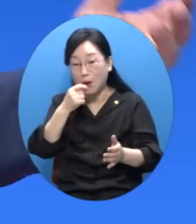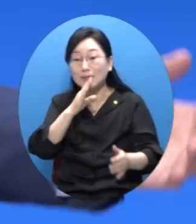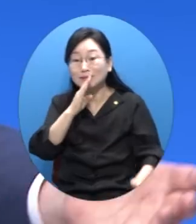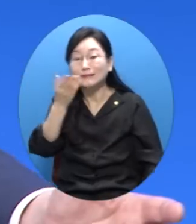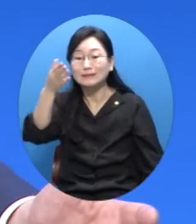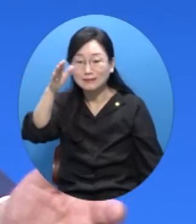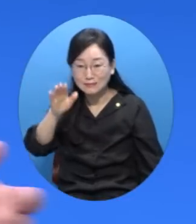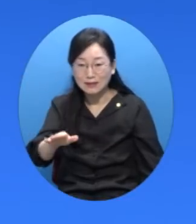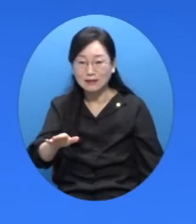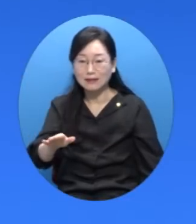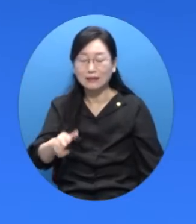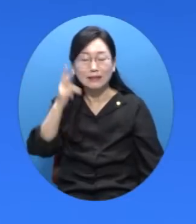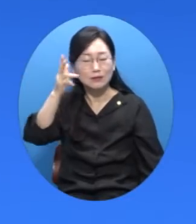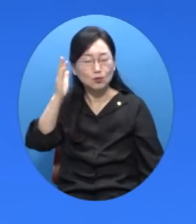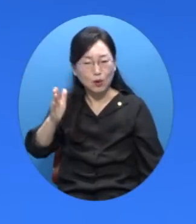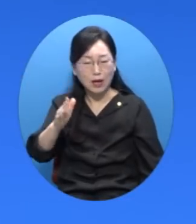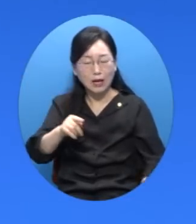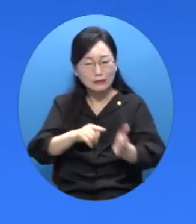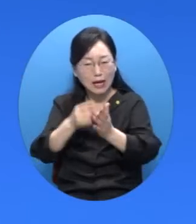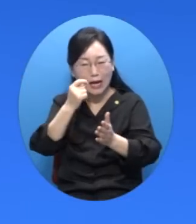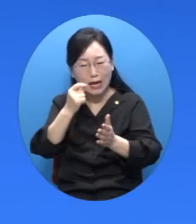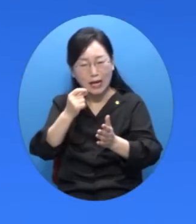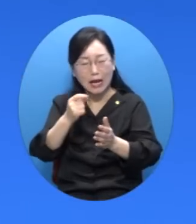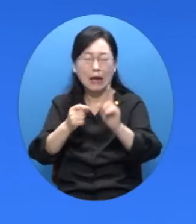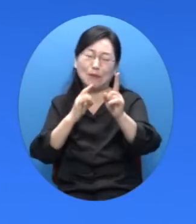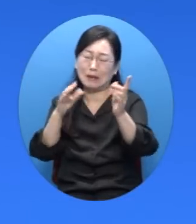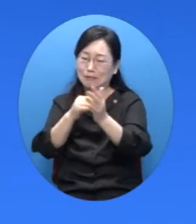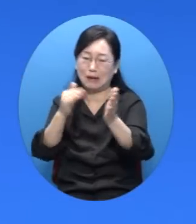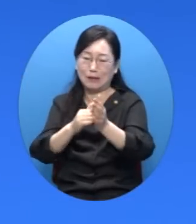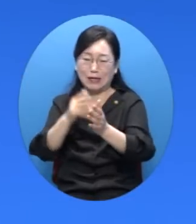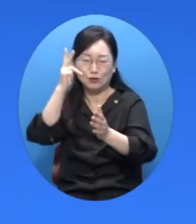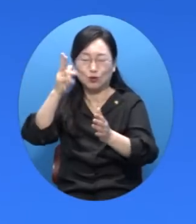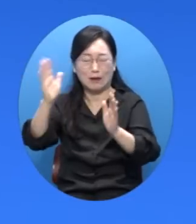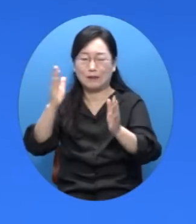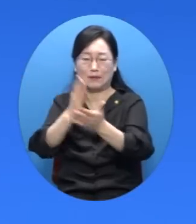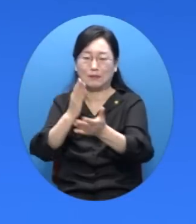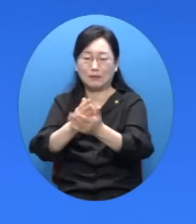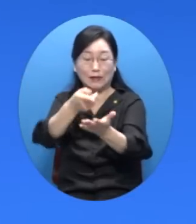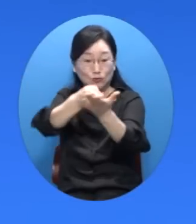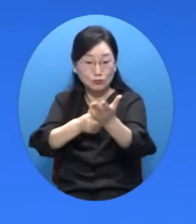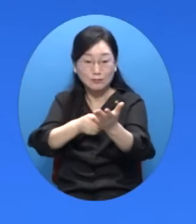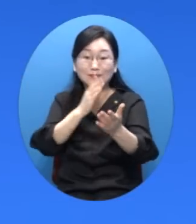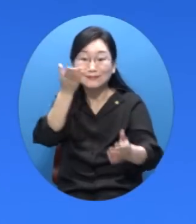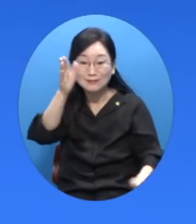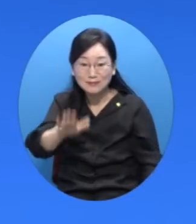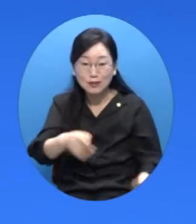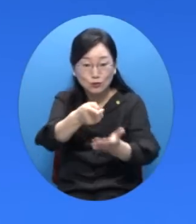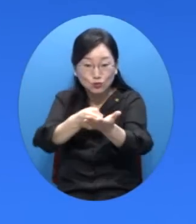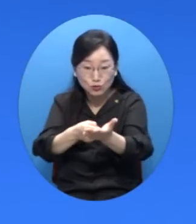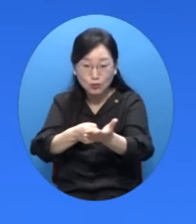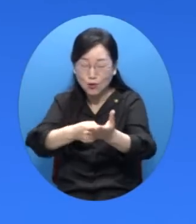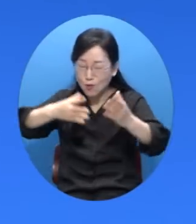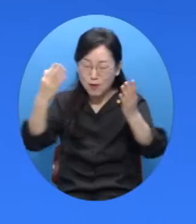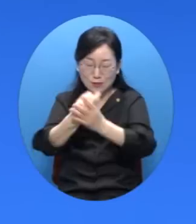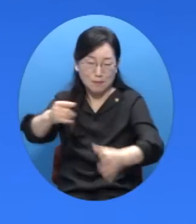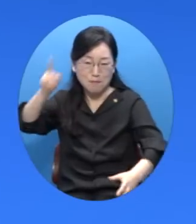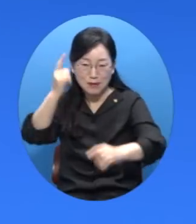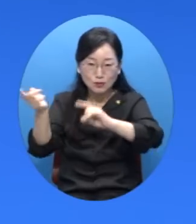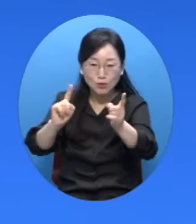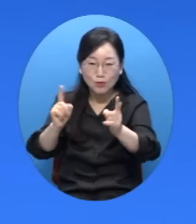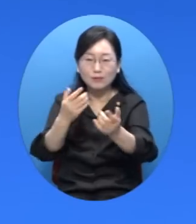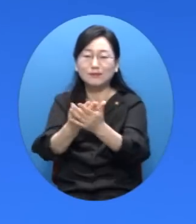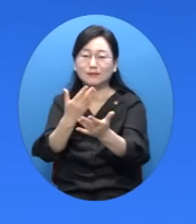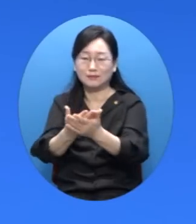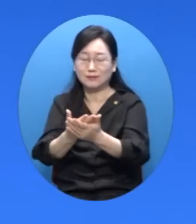이 약을 먹지만 일주일 동안 먹을 약을 한번 먹고 싹 낫게 하여 주옵소서. 내가 수술을 받지만 수술을 받을 때 완전히 치료받아서 후유증이 없게